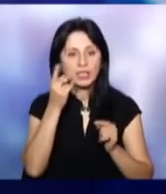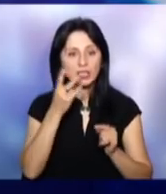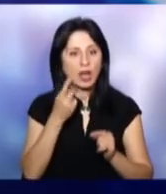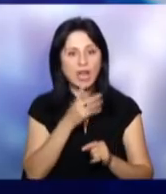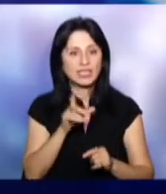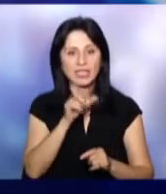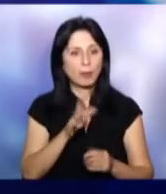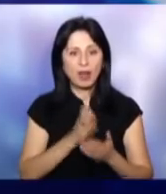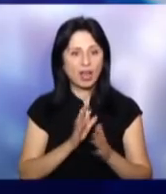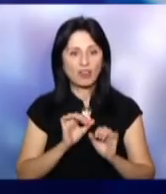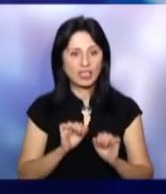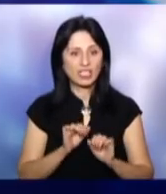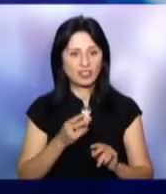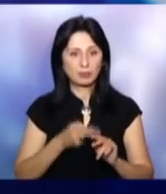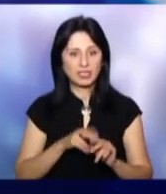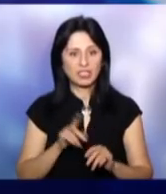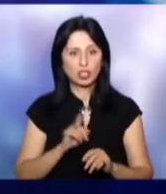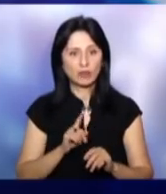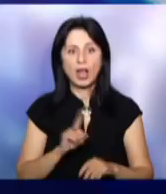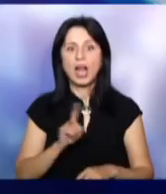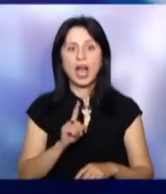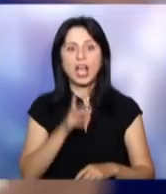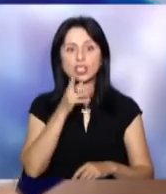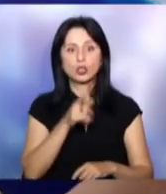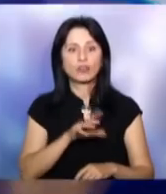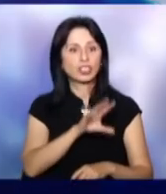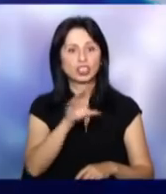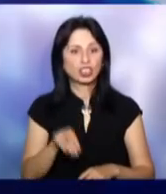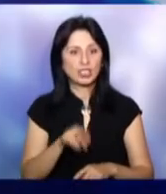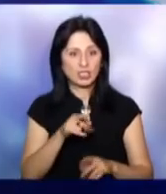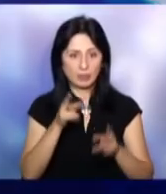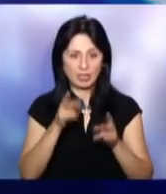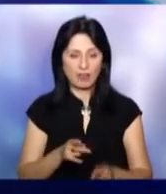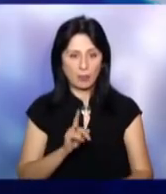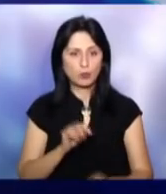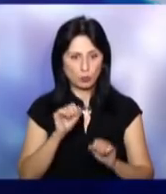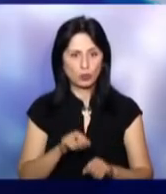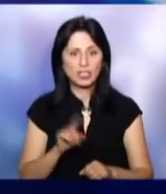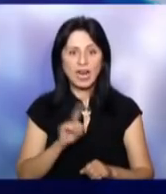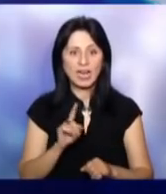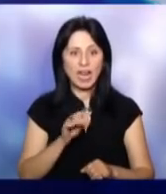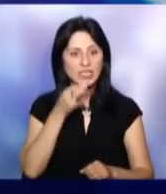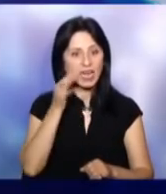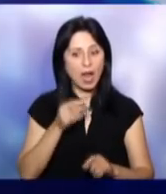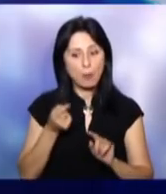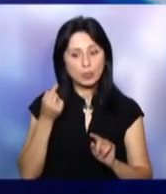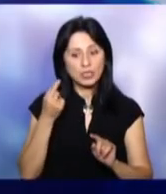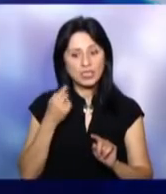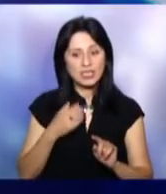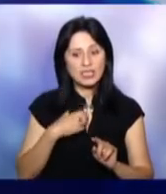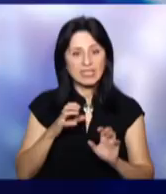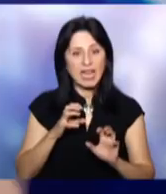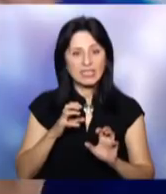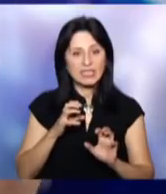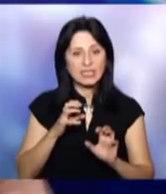ერთი ადამიანი არ ვართ დაზღვეული იმისაგან, რომ რაღაც მომენტში ყველა შეიძლება ეს დაგვემართოს, რაღაც გამოცდილების, რაღაც სტრესის